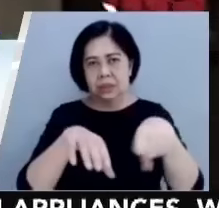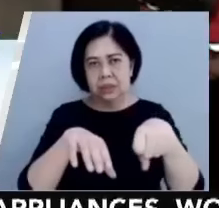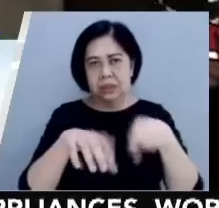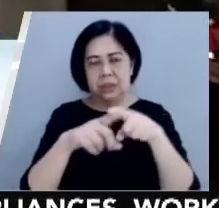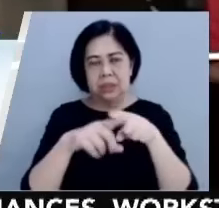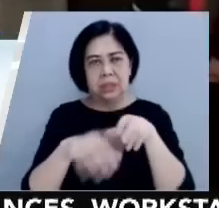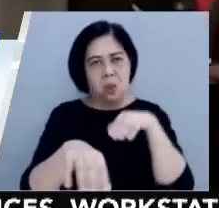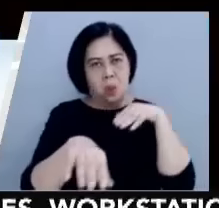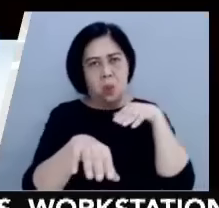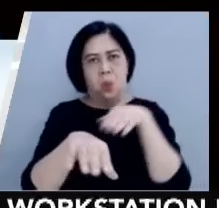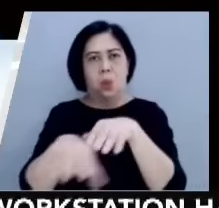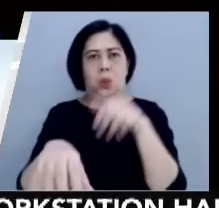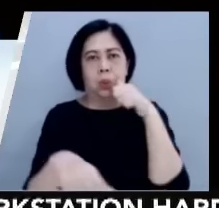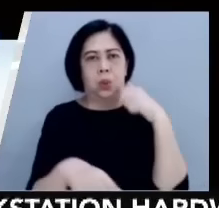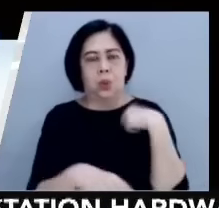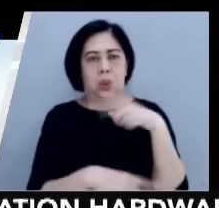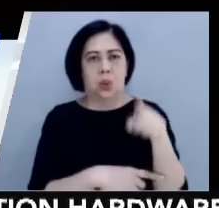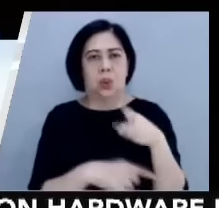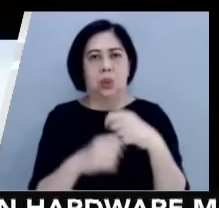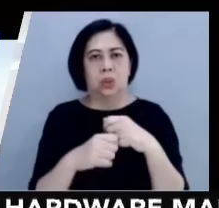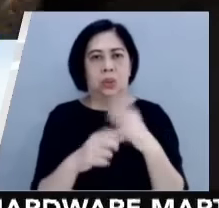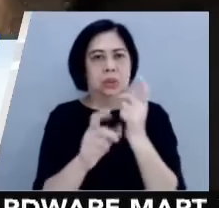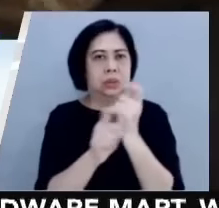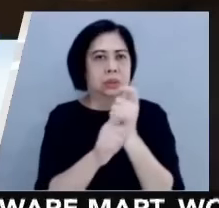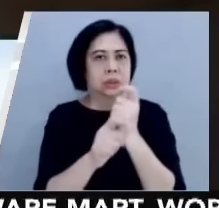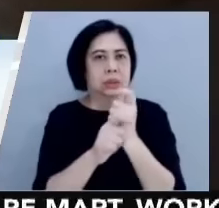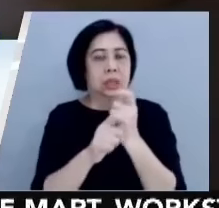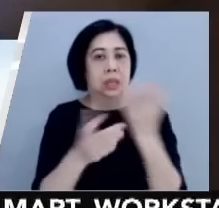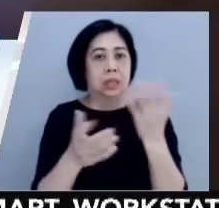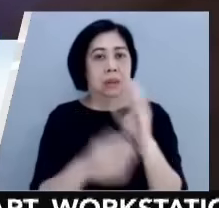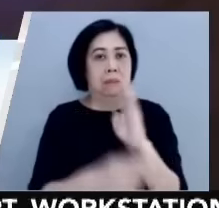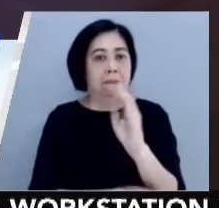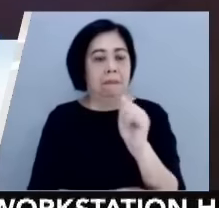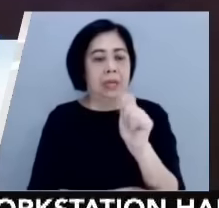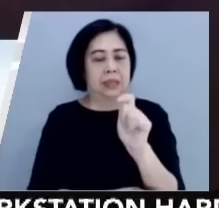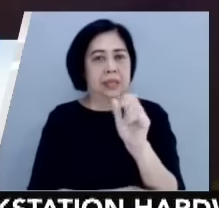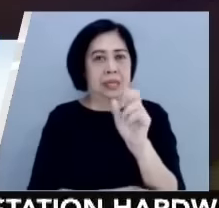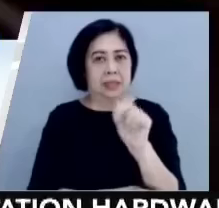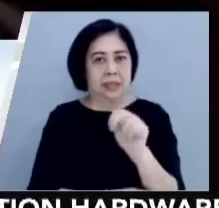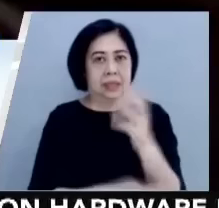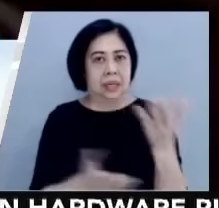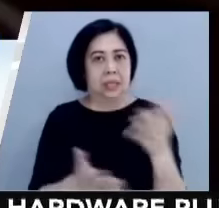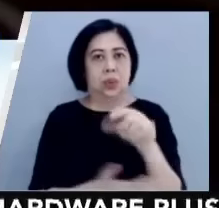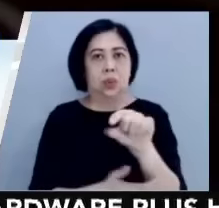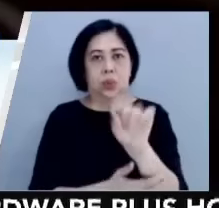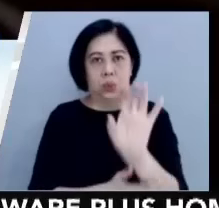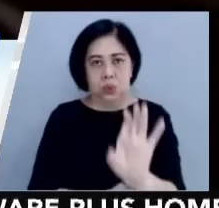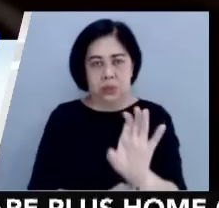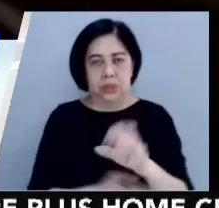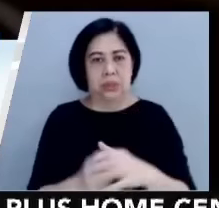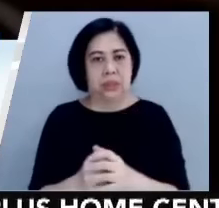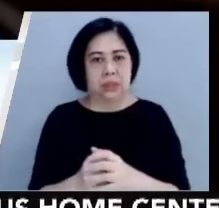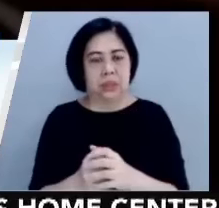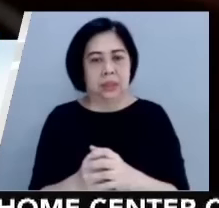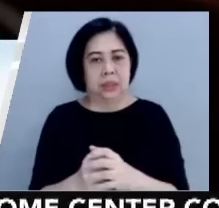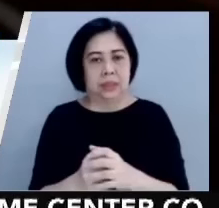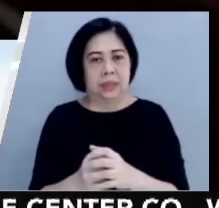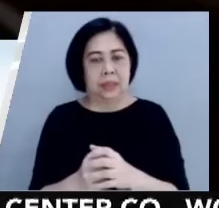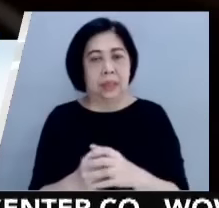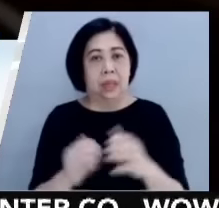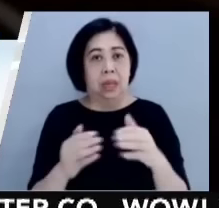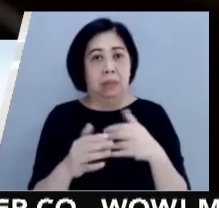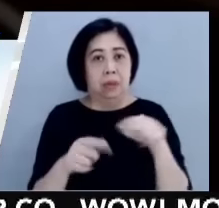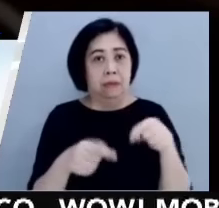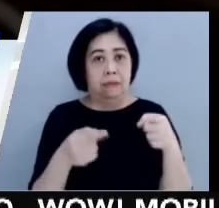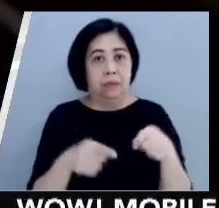kagabi ng isang wing van truck sa bahagi ng Batasan San Mateo Road sa Quezon City. Bago napunta sa dito sa may